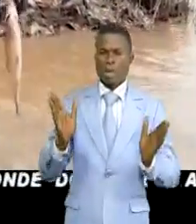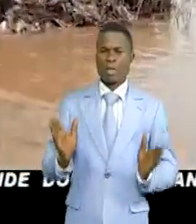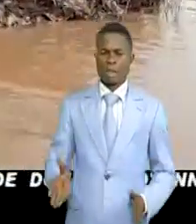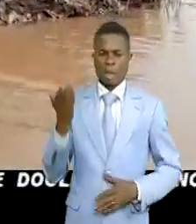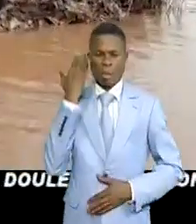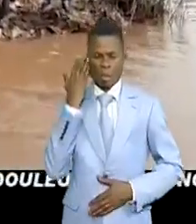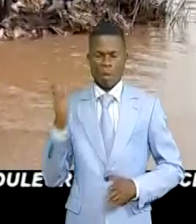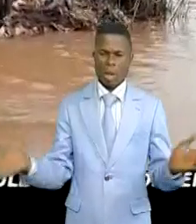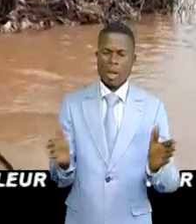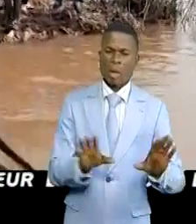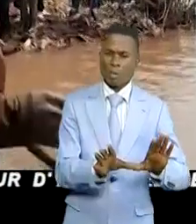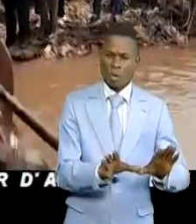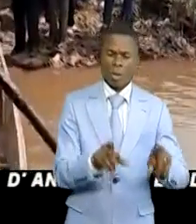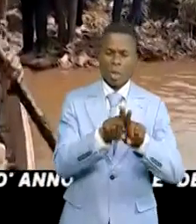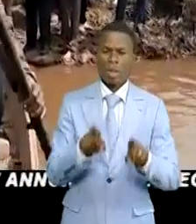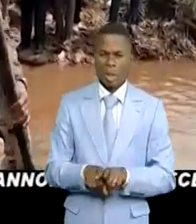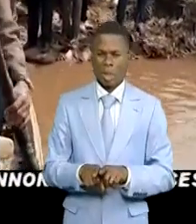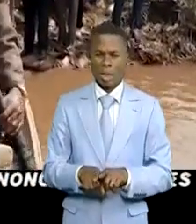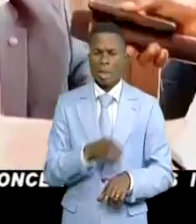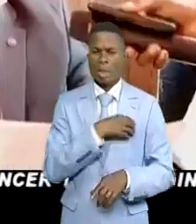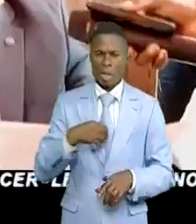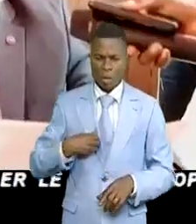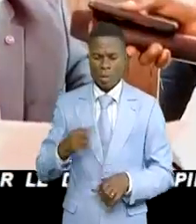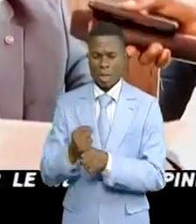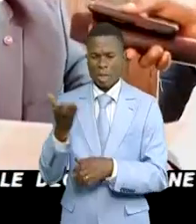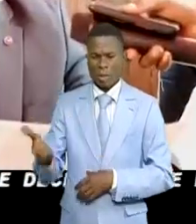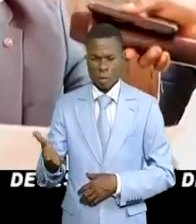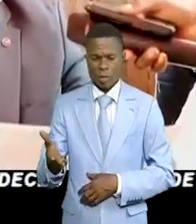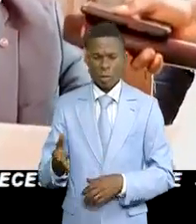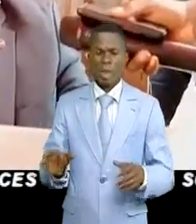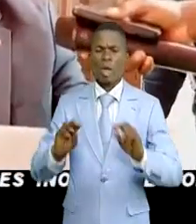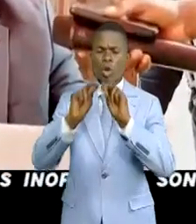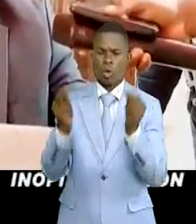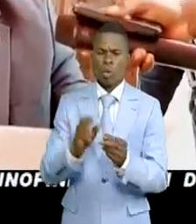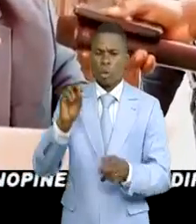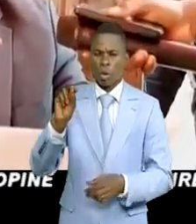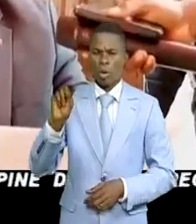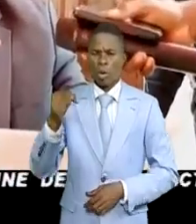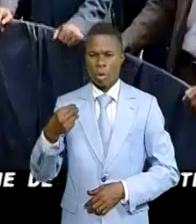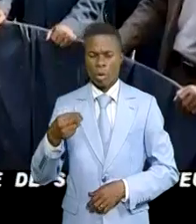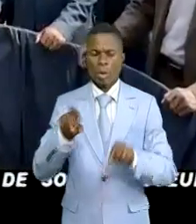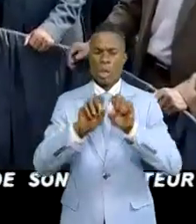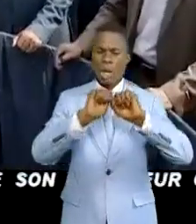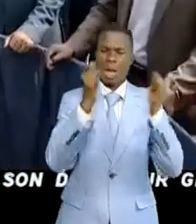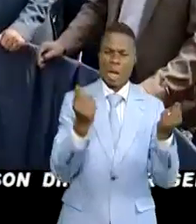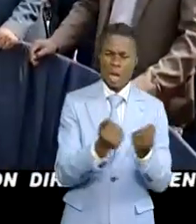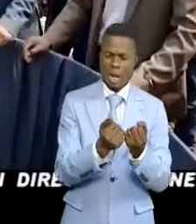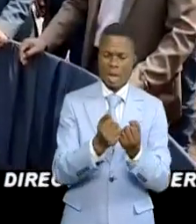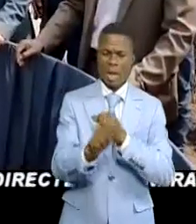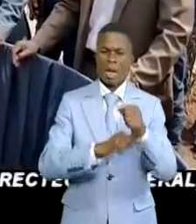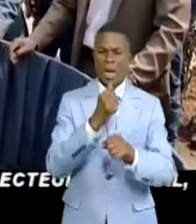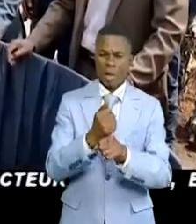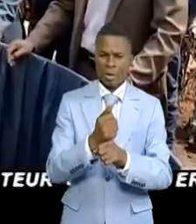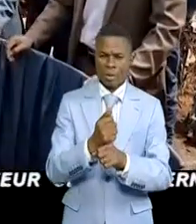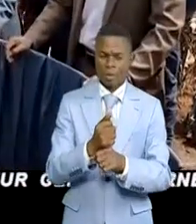le pisciculteur, ainsi que les marailleuses en coopérative ou en association paysanne par